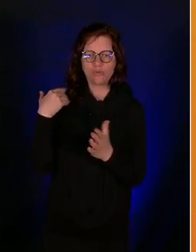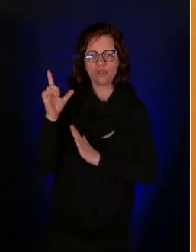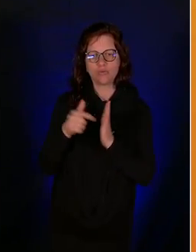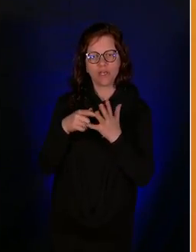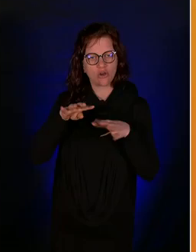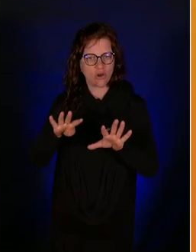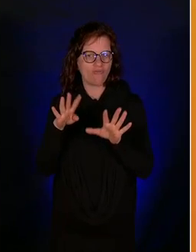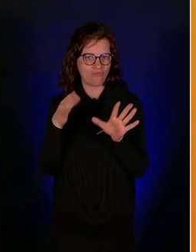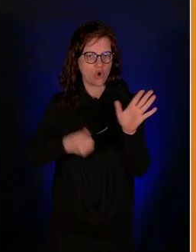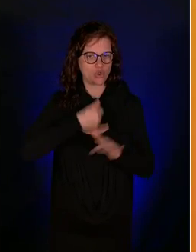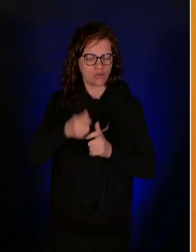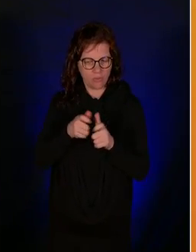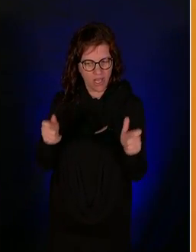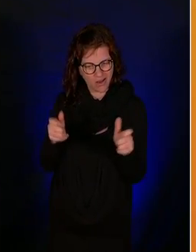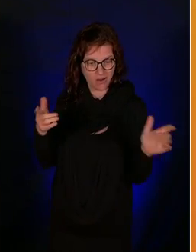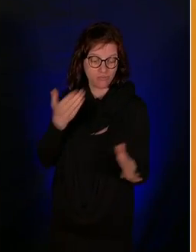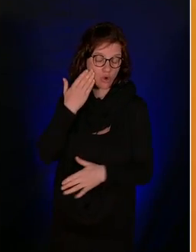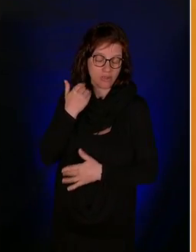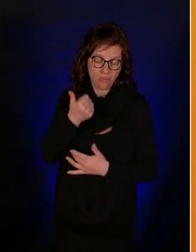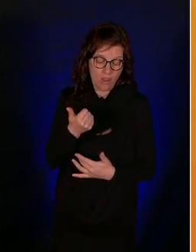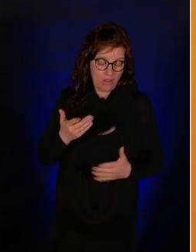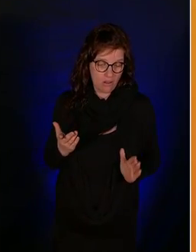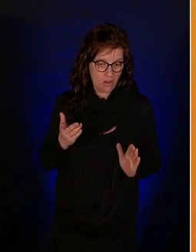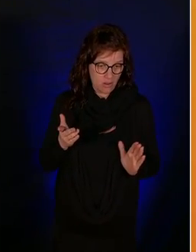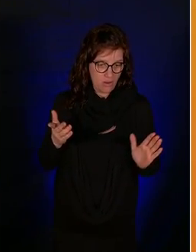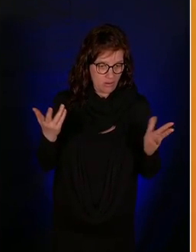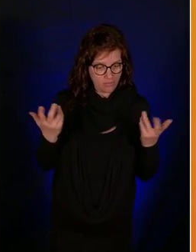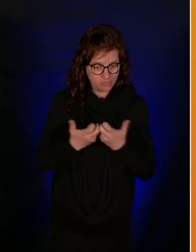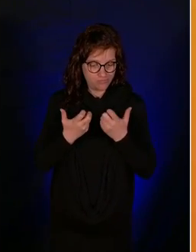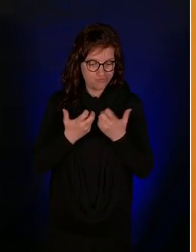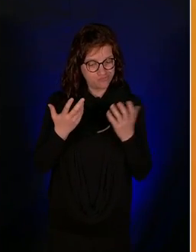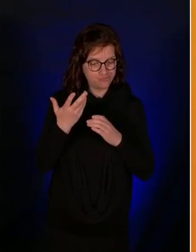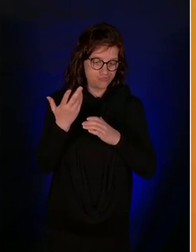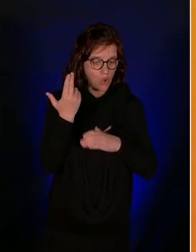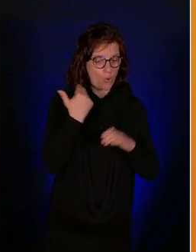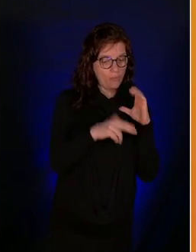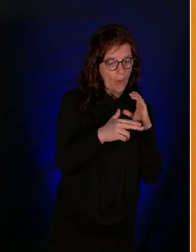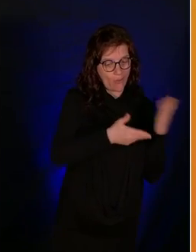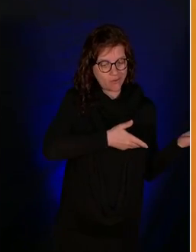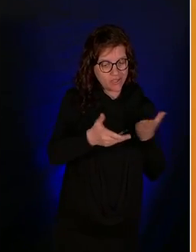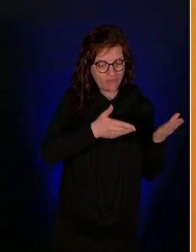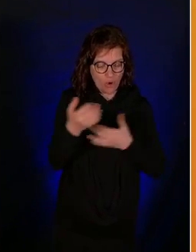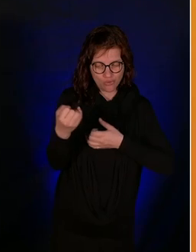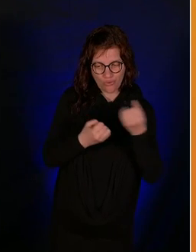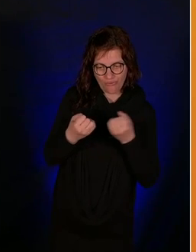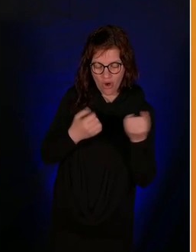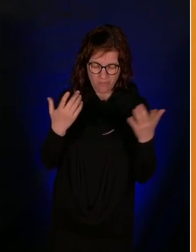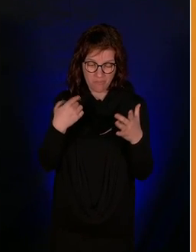de l'auto-entrepreneuriat, qu'on connaît bien aujourd'hui avec notamment les livreurs ou les chauffeurs Uber, mais qui gangrènent aussi cette